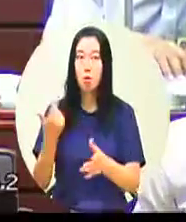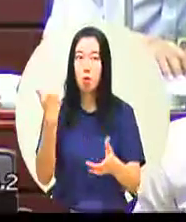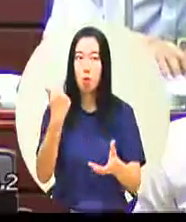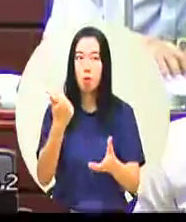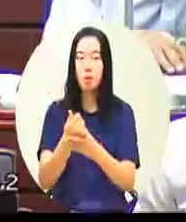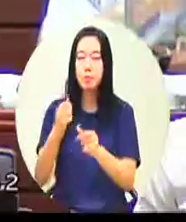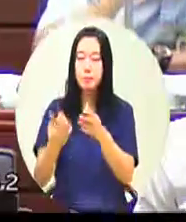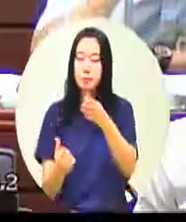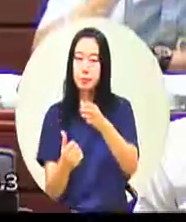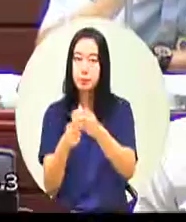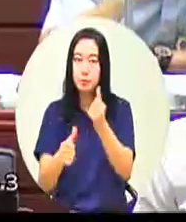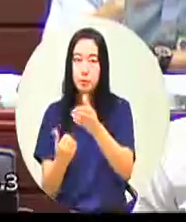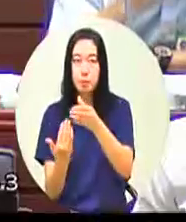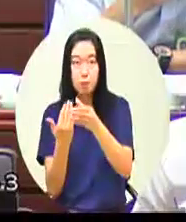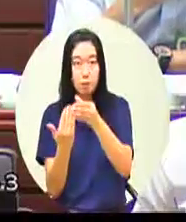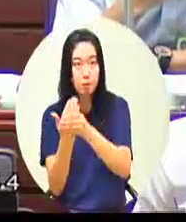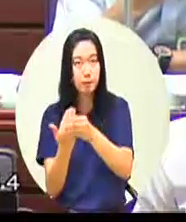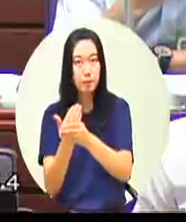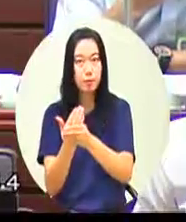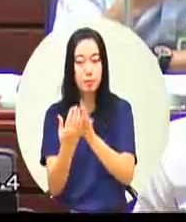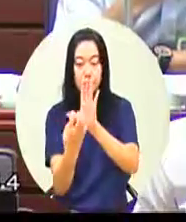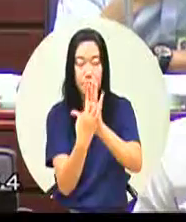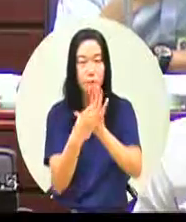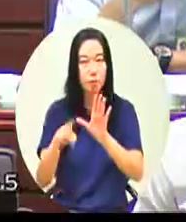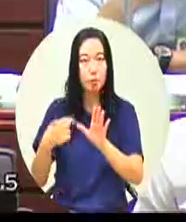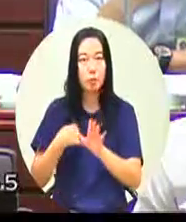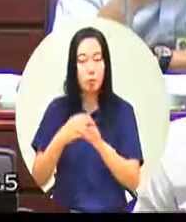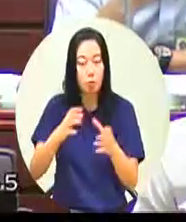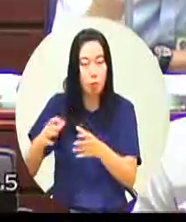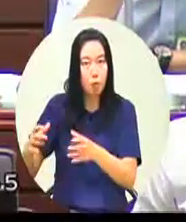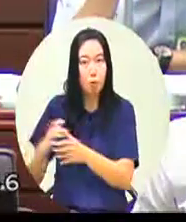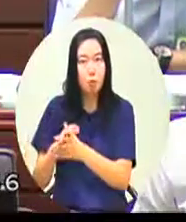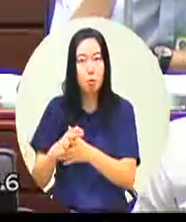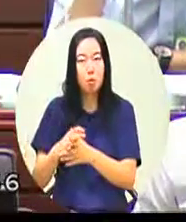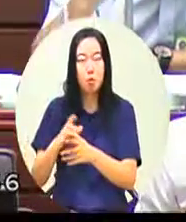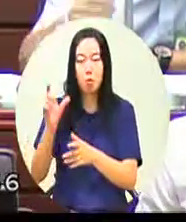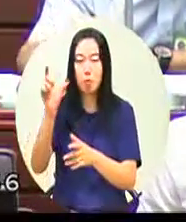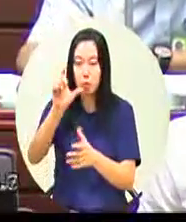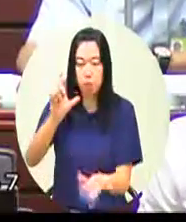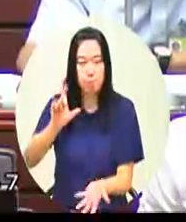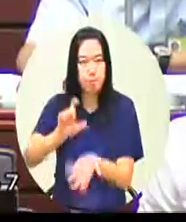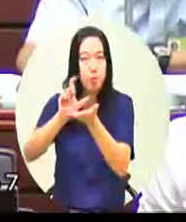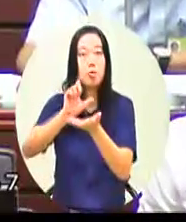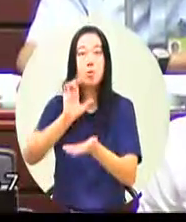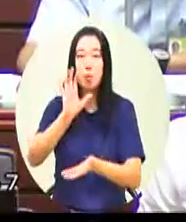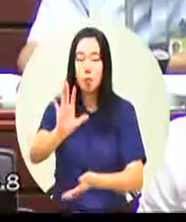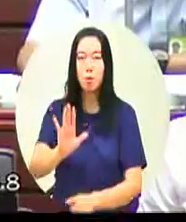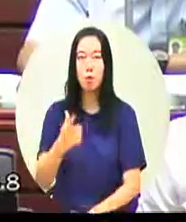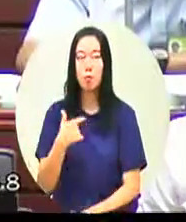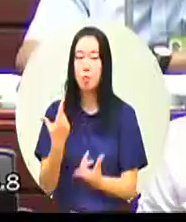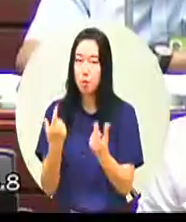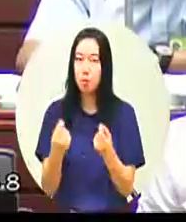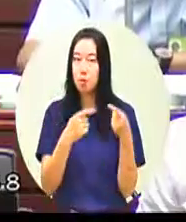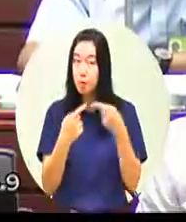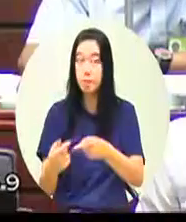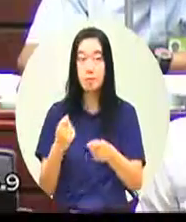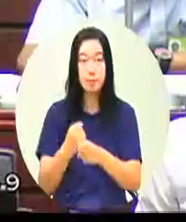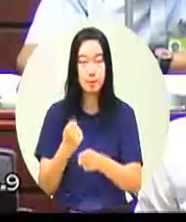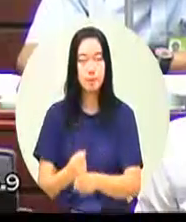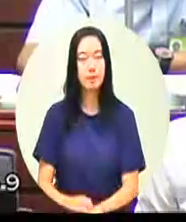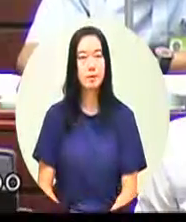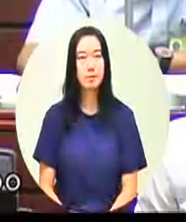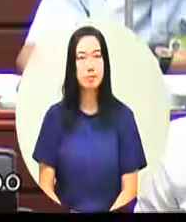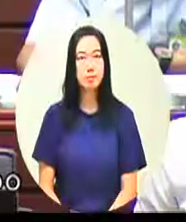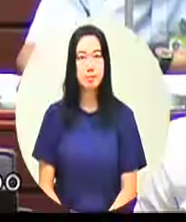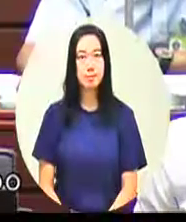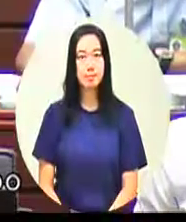按创造按台按高雄呢，上届一个诶一个合格率呢，啊，这是按吼、哦、一直在做诶，啊，所以讲拄则丁员所讲